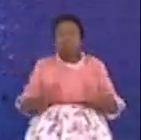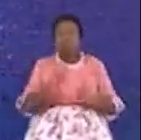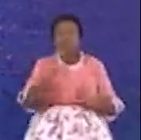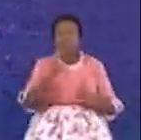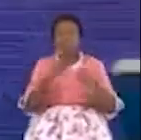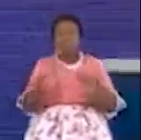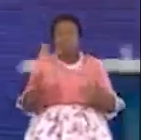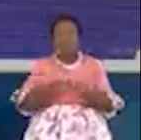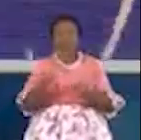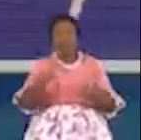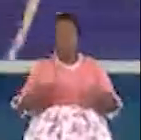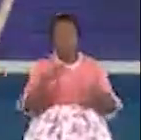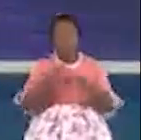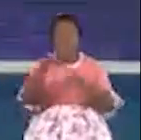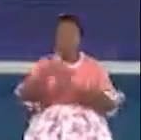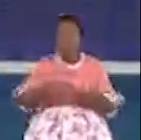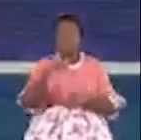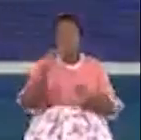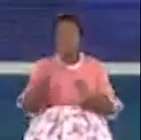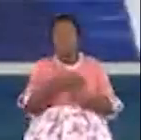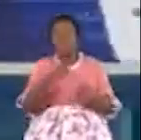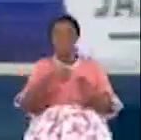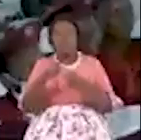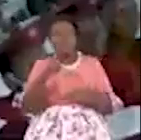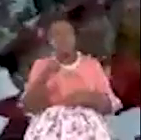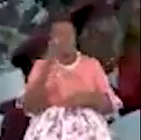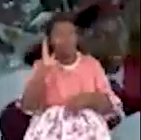ndụ gị n'abalị a, ị ga-emeri.